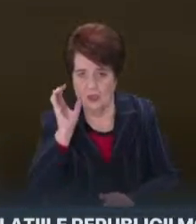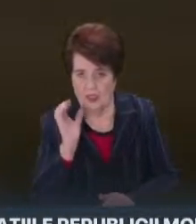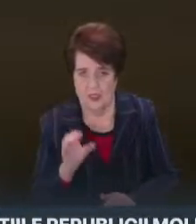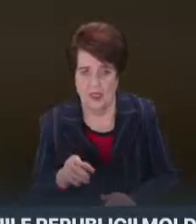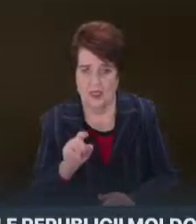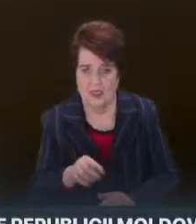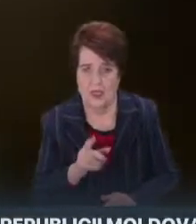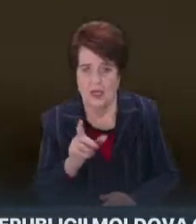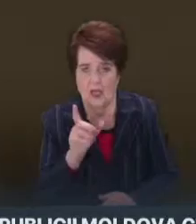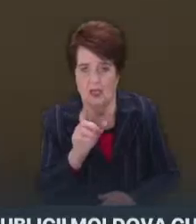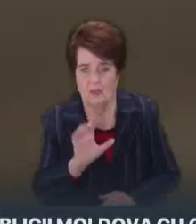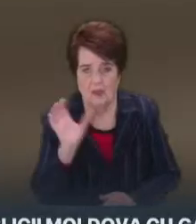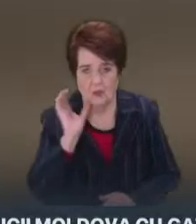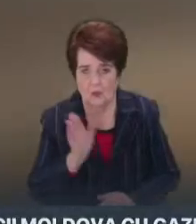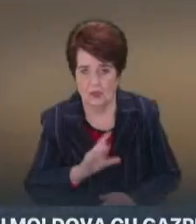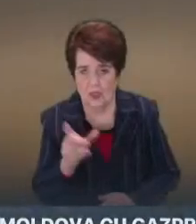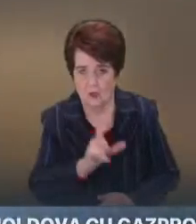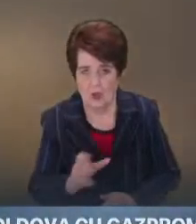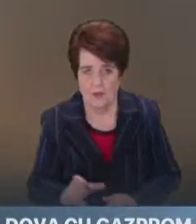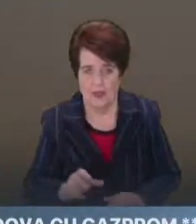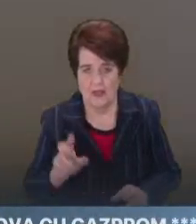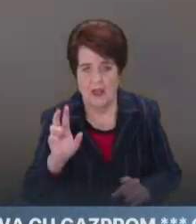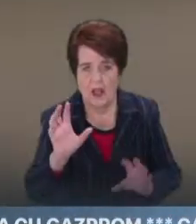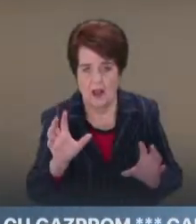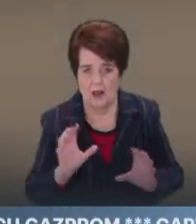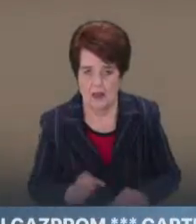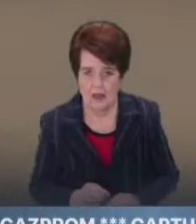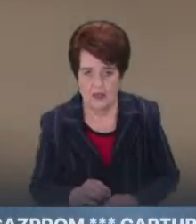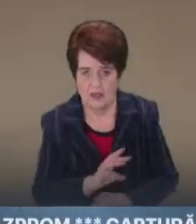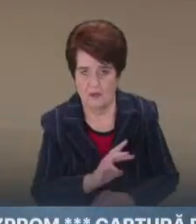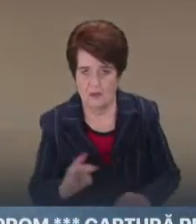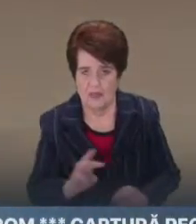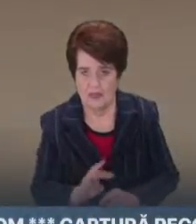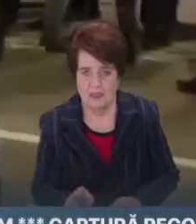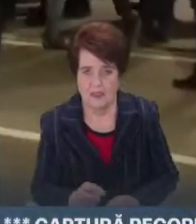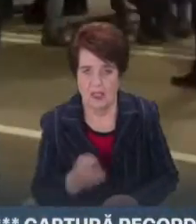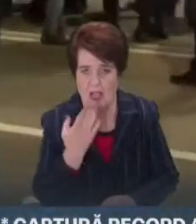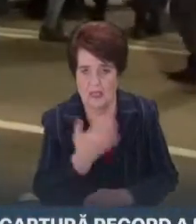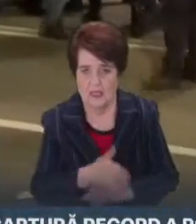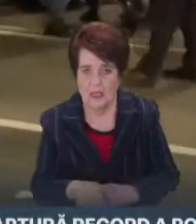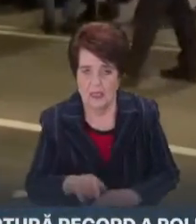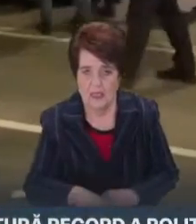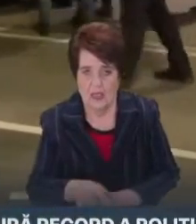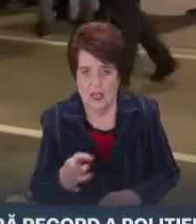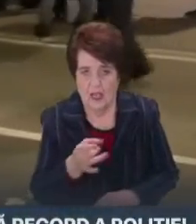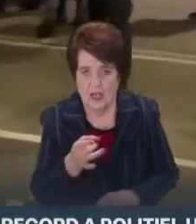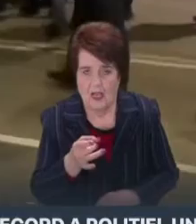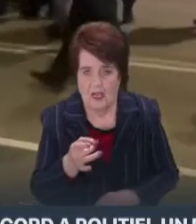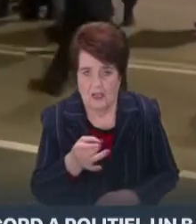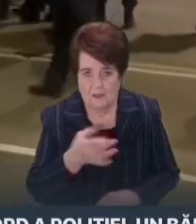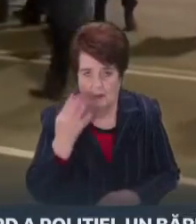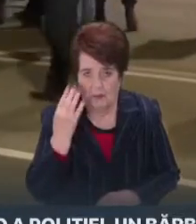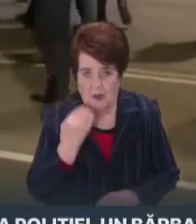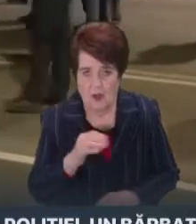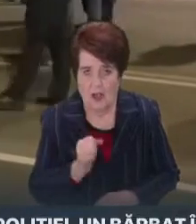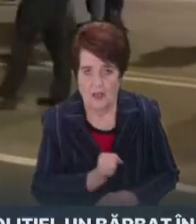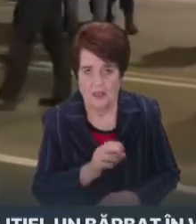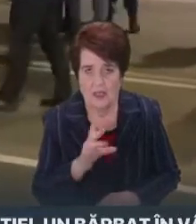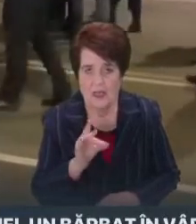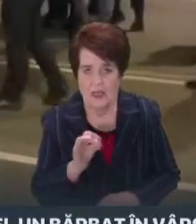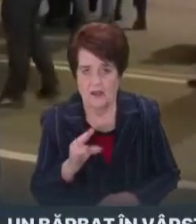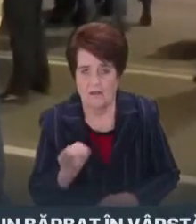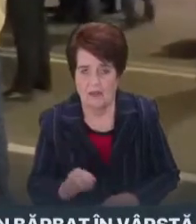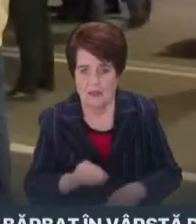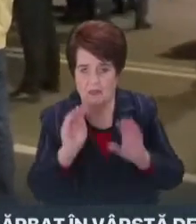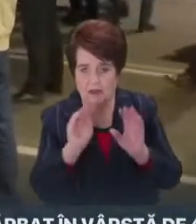insultat oamenii legii. În acest context, ministrul afacerilor interne al Republicii Moldova, Ana Revenco, a scris pe o rețea de socializare că